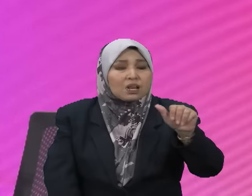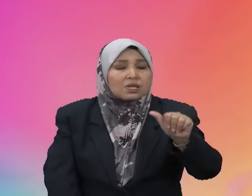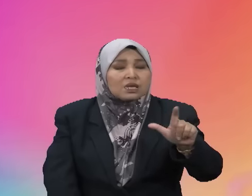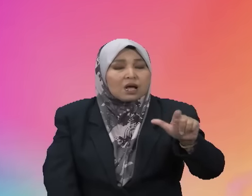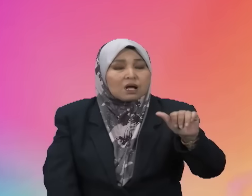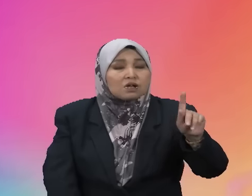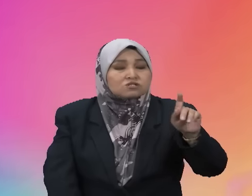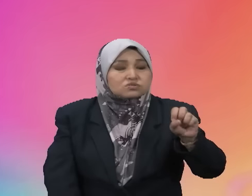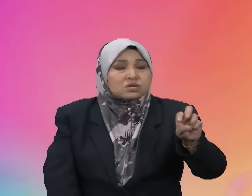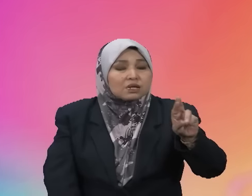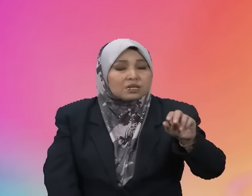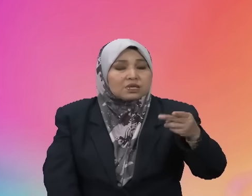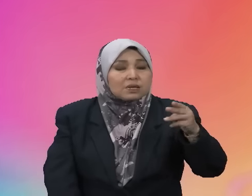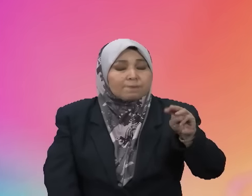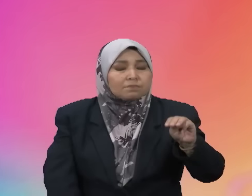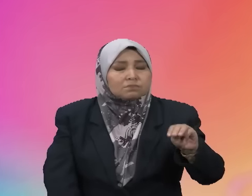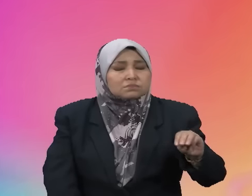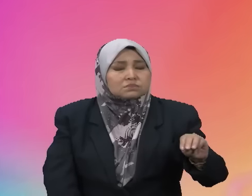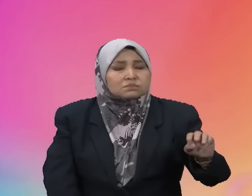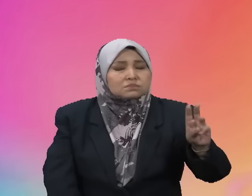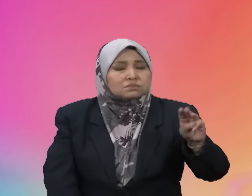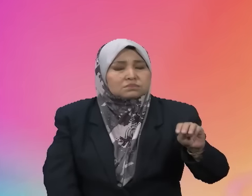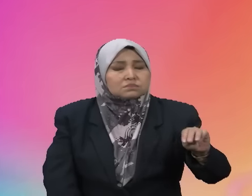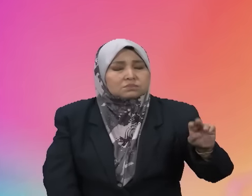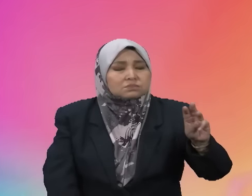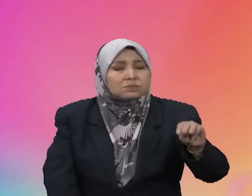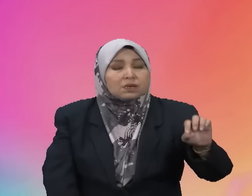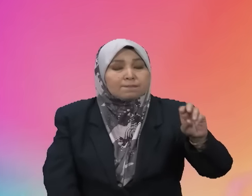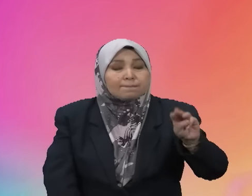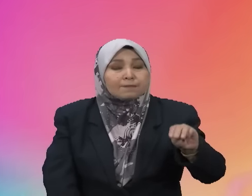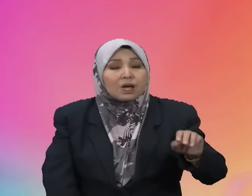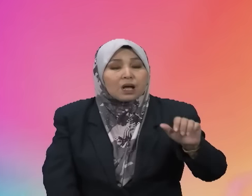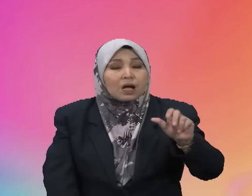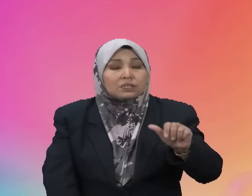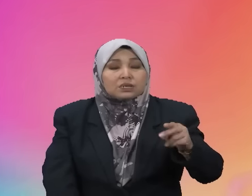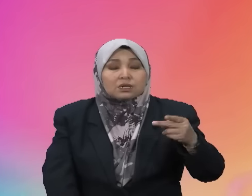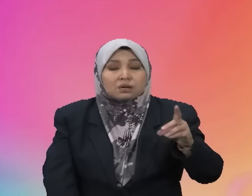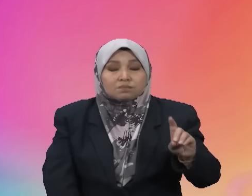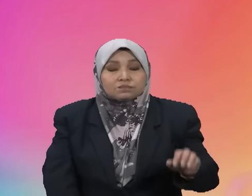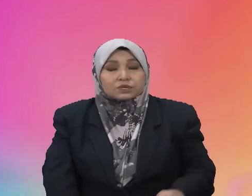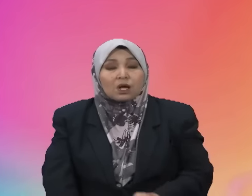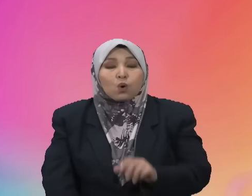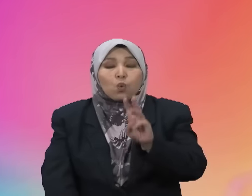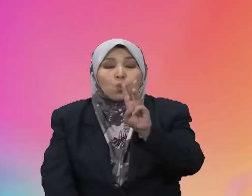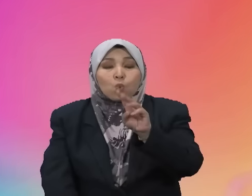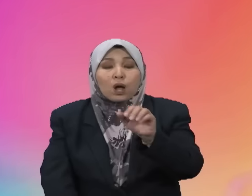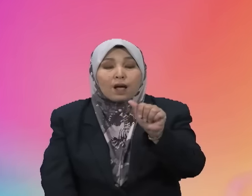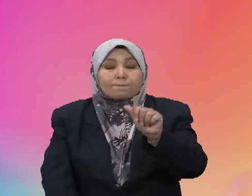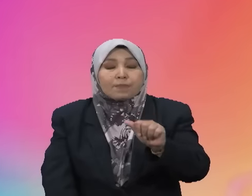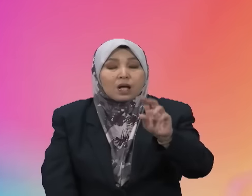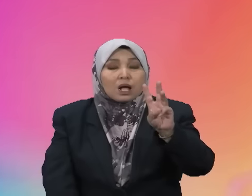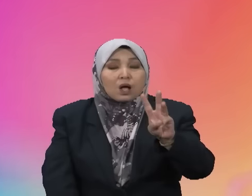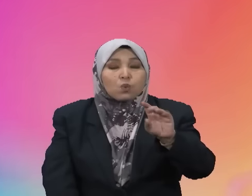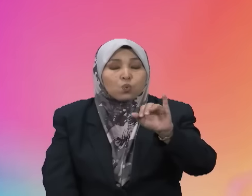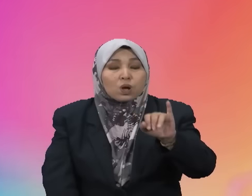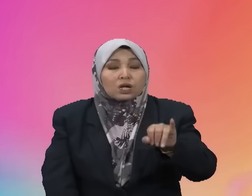li aktsarihim min 'ahd. 1 2 3.